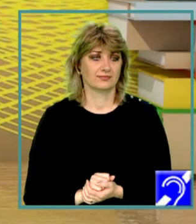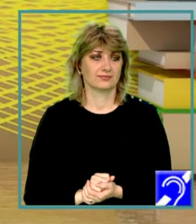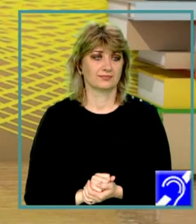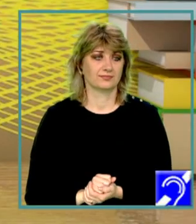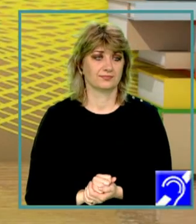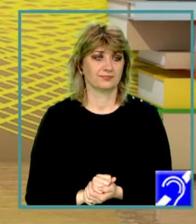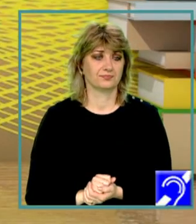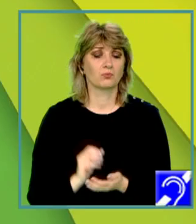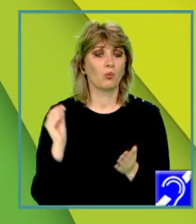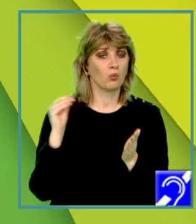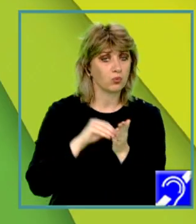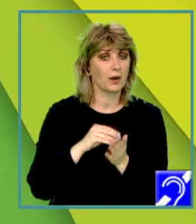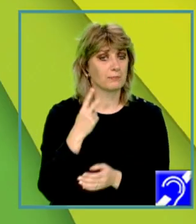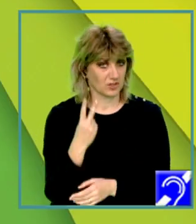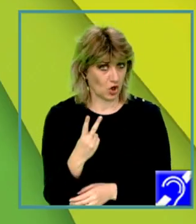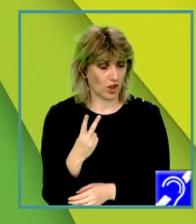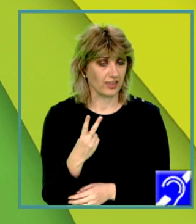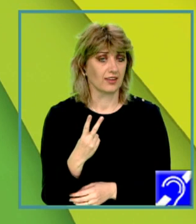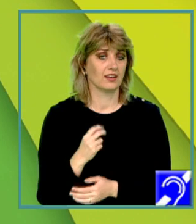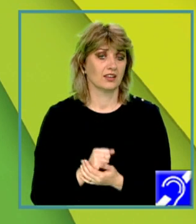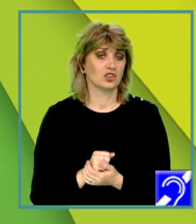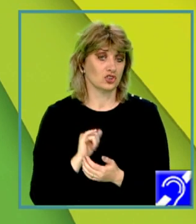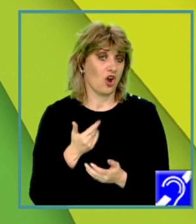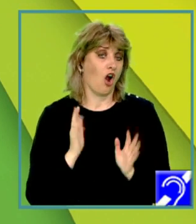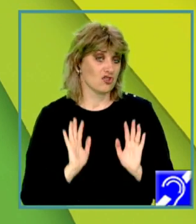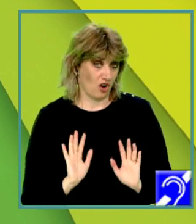punem coeficientul doi și astfel